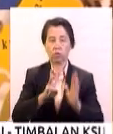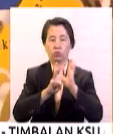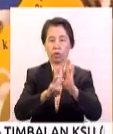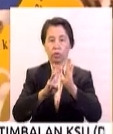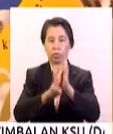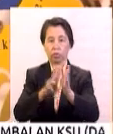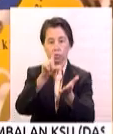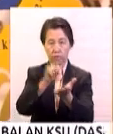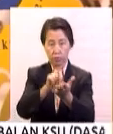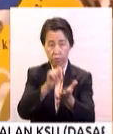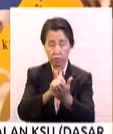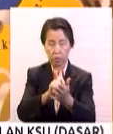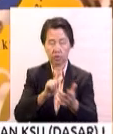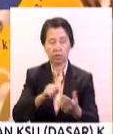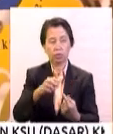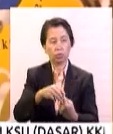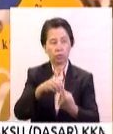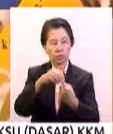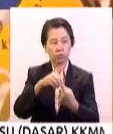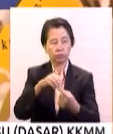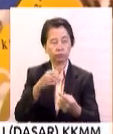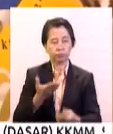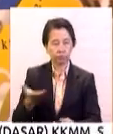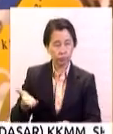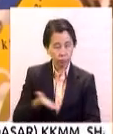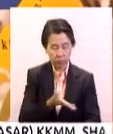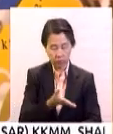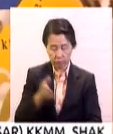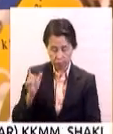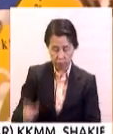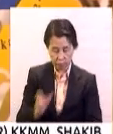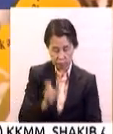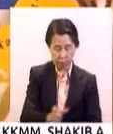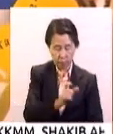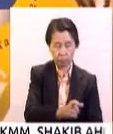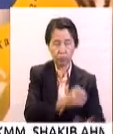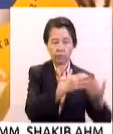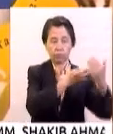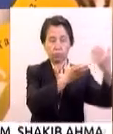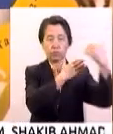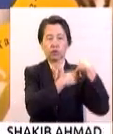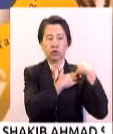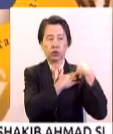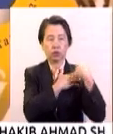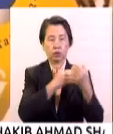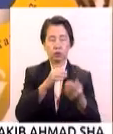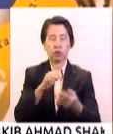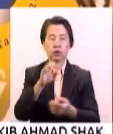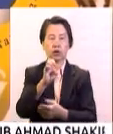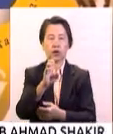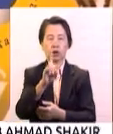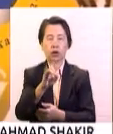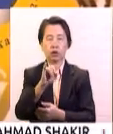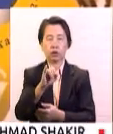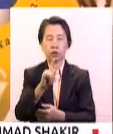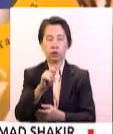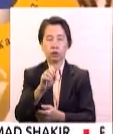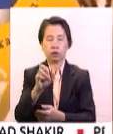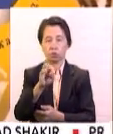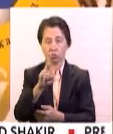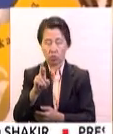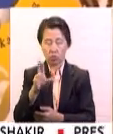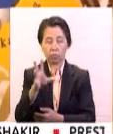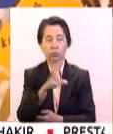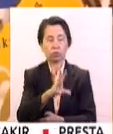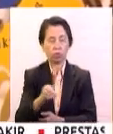wakil-wakil media masa, khususnya pada mereka yang berjawatan editor sukan masing-masing, selain daripada